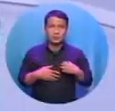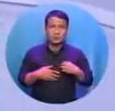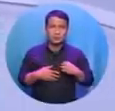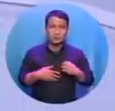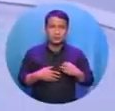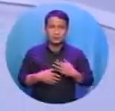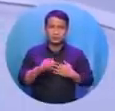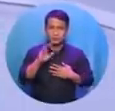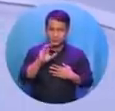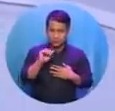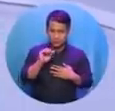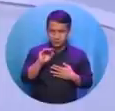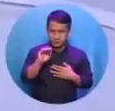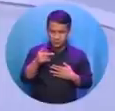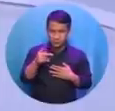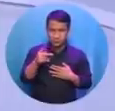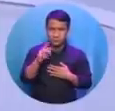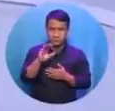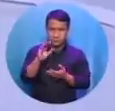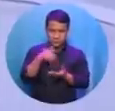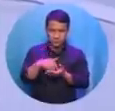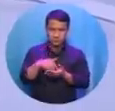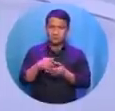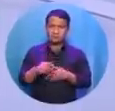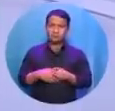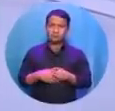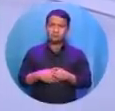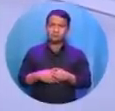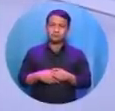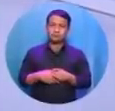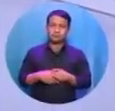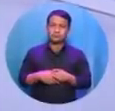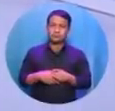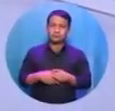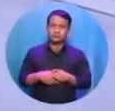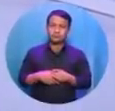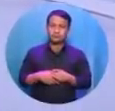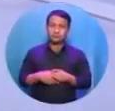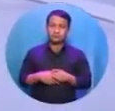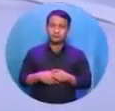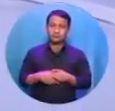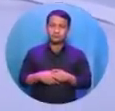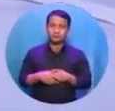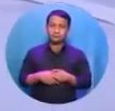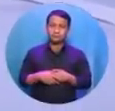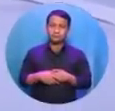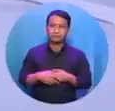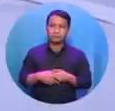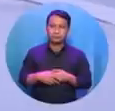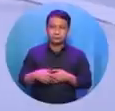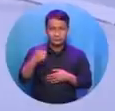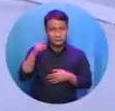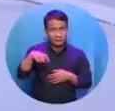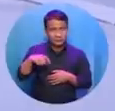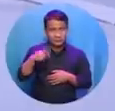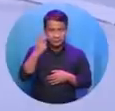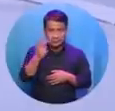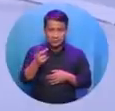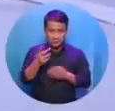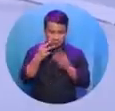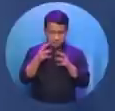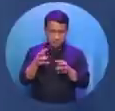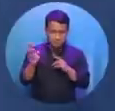15,000 pesos. Ayan. Dadayal, dalawa. Vita Sync. Kailangan nanonood. Kailangan